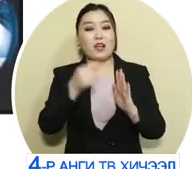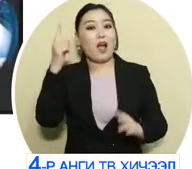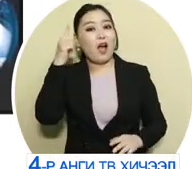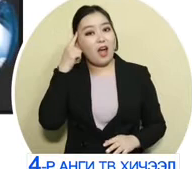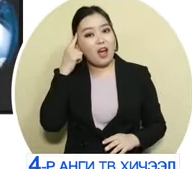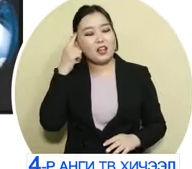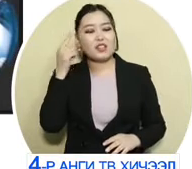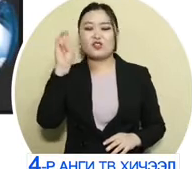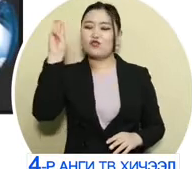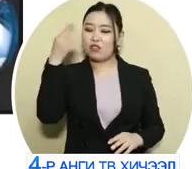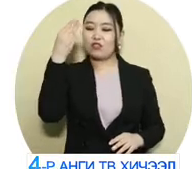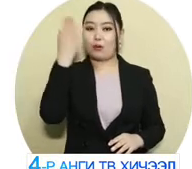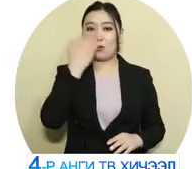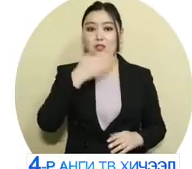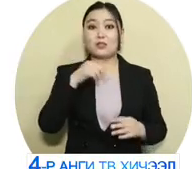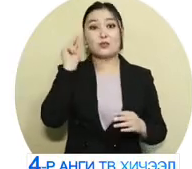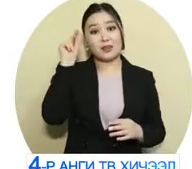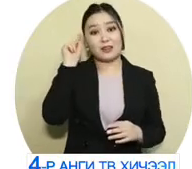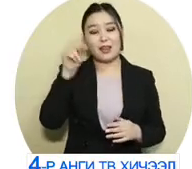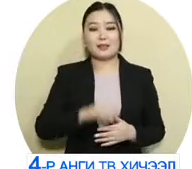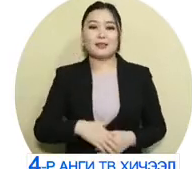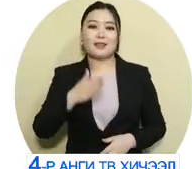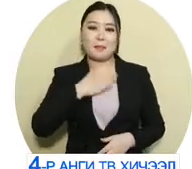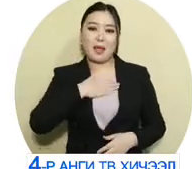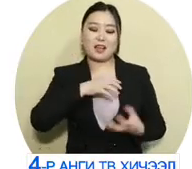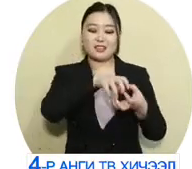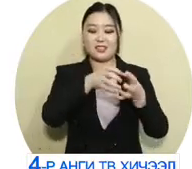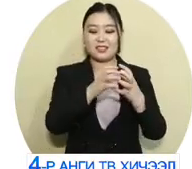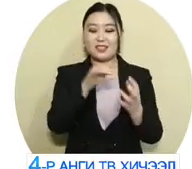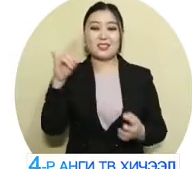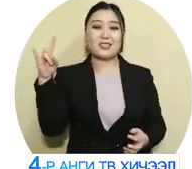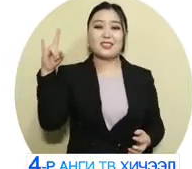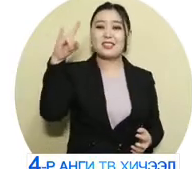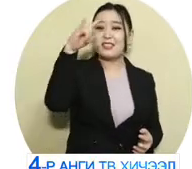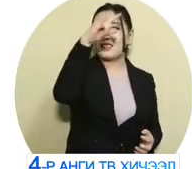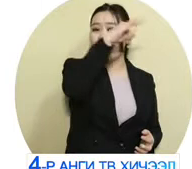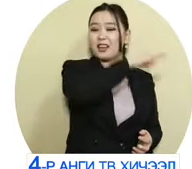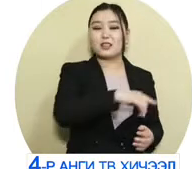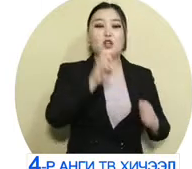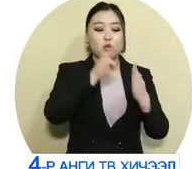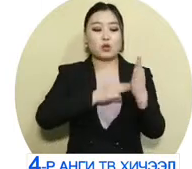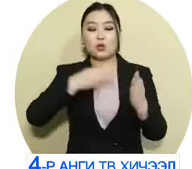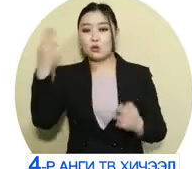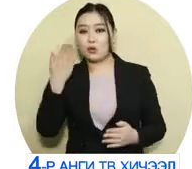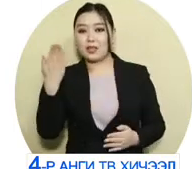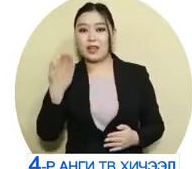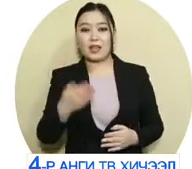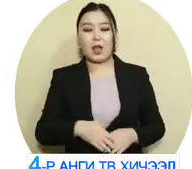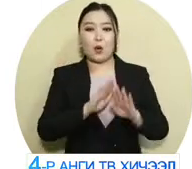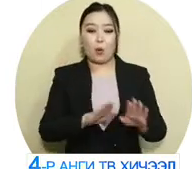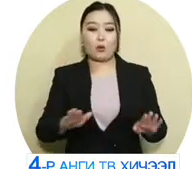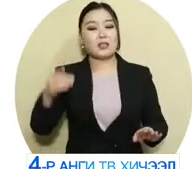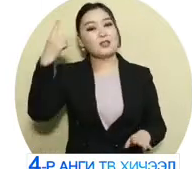уншиж сурах нэ хүүхдүүдээ. Намайг сансарт нисгэр гэдэг шүлгийг нацагдоржийн шагналт хүүхдийн